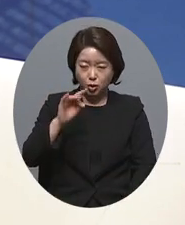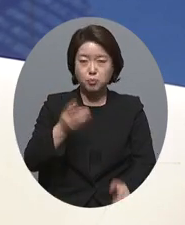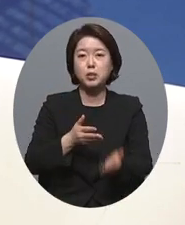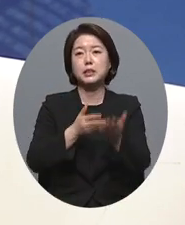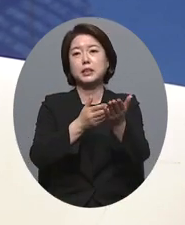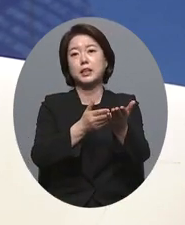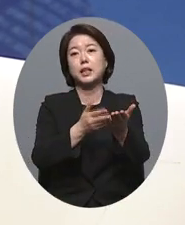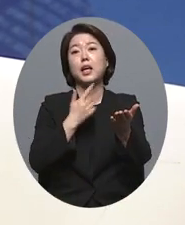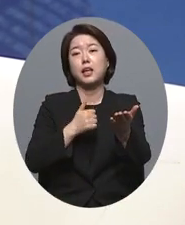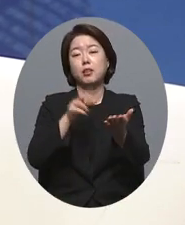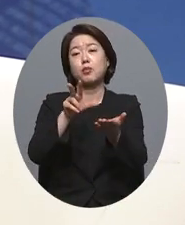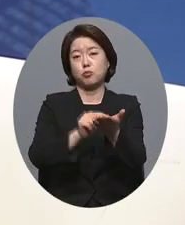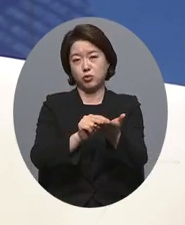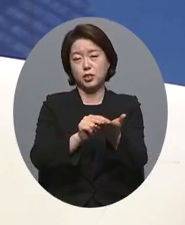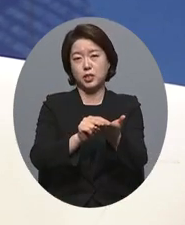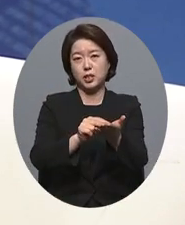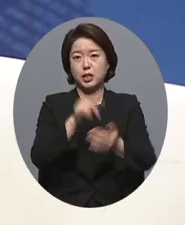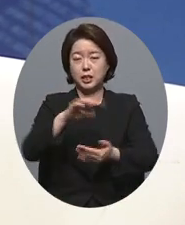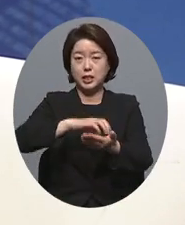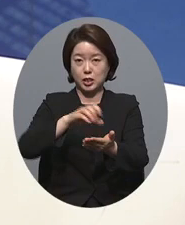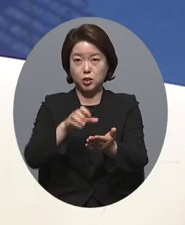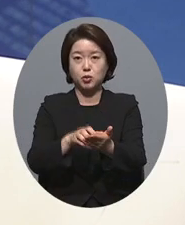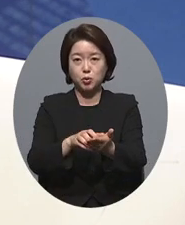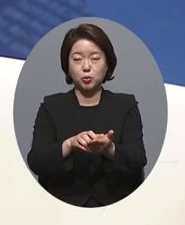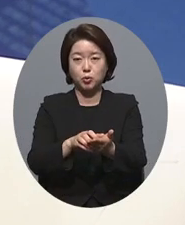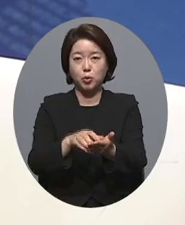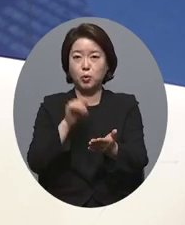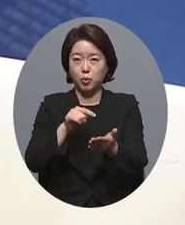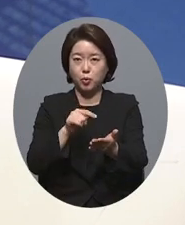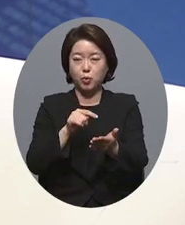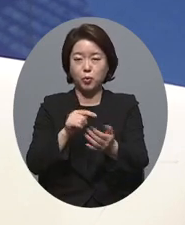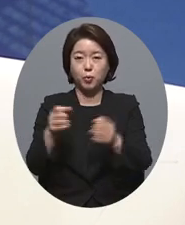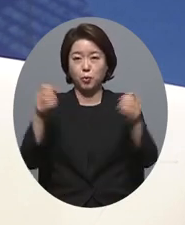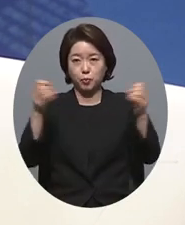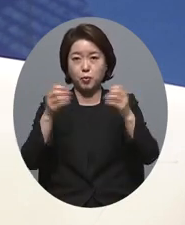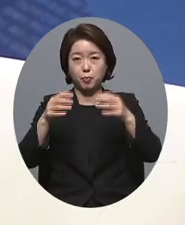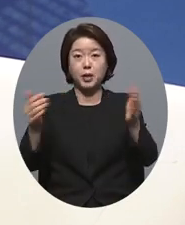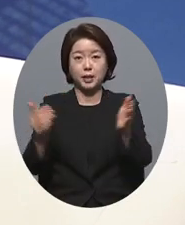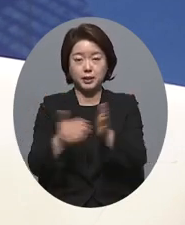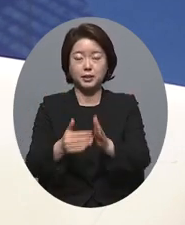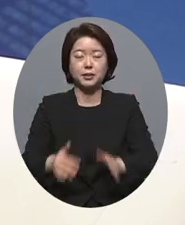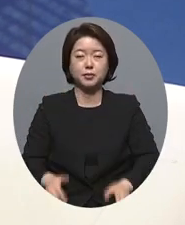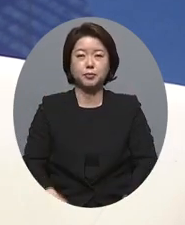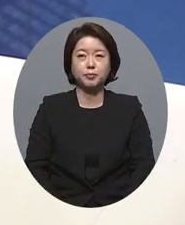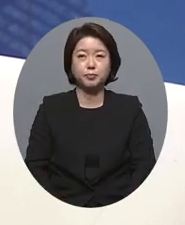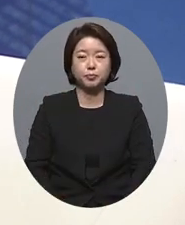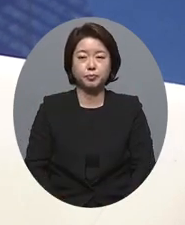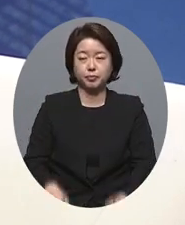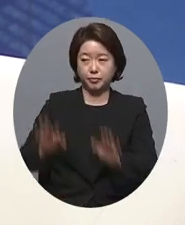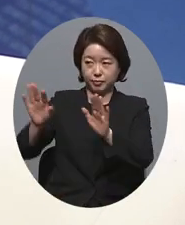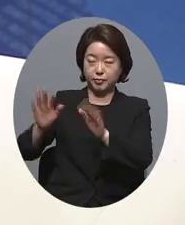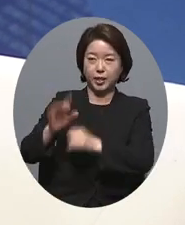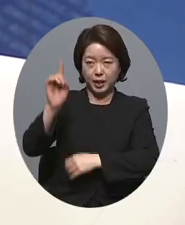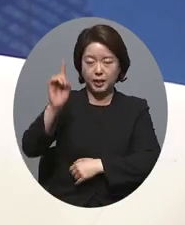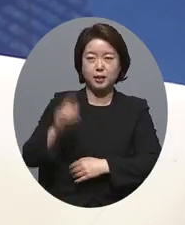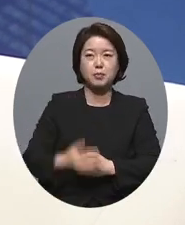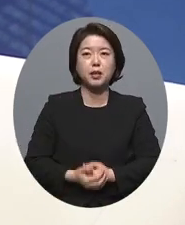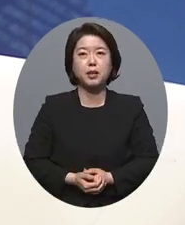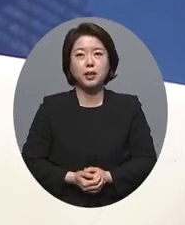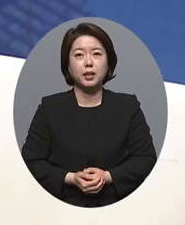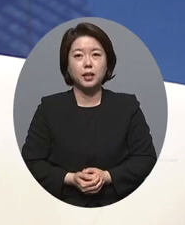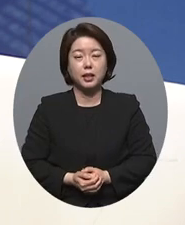됐던 문제였기 때문에 저희가 이 정도에서 이 문제에 대해서는 논의를 좀 마쳐보도록 하겠습니다. 그런데 거기서 한 대목만 아까